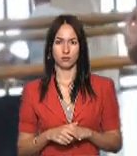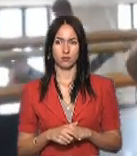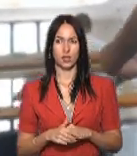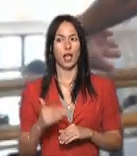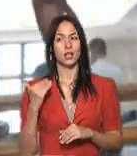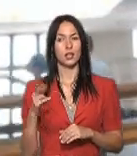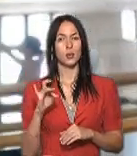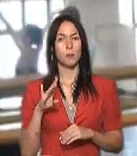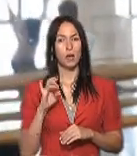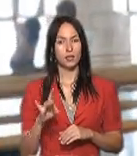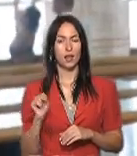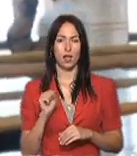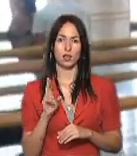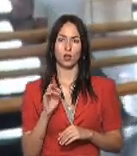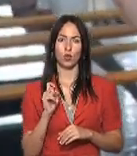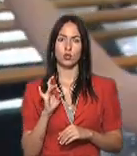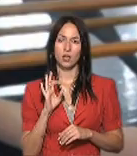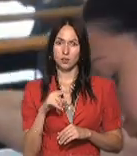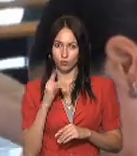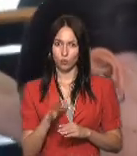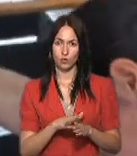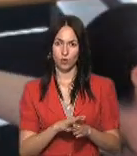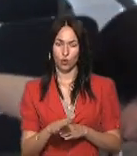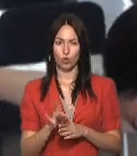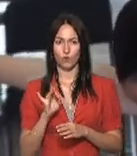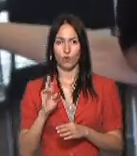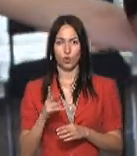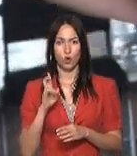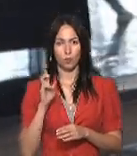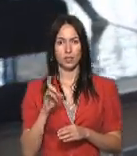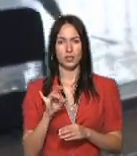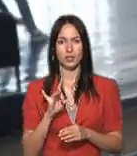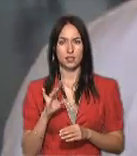Її партнер Андрій Козарєзов каже, виконуватиме роль принца Зігфріда втретє.